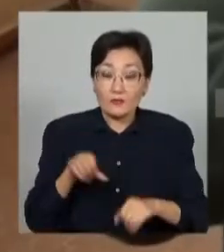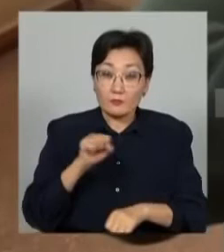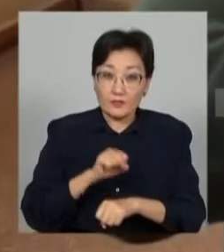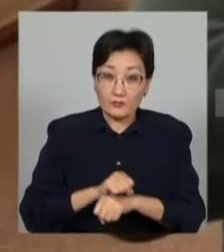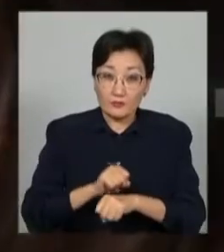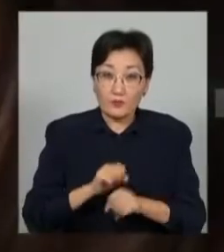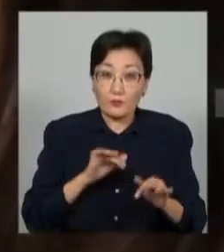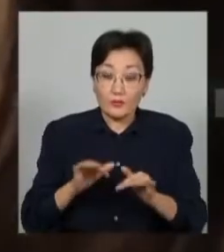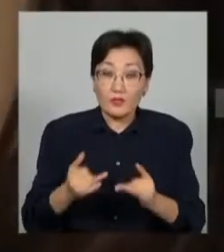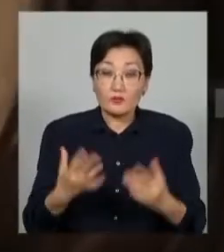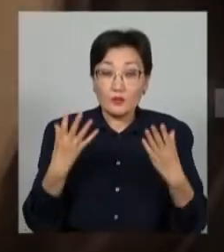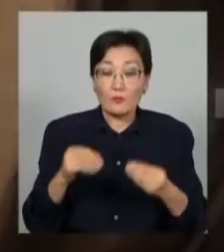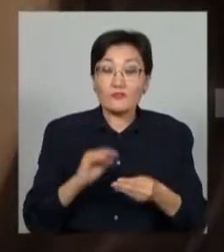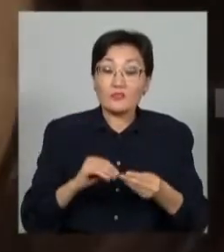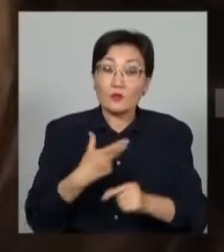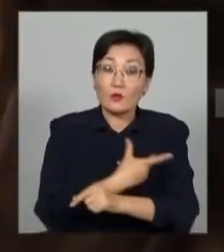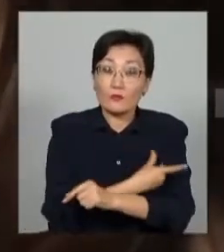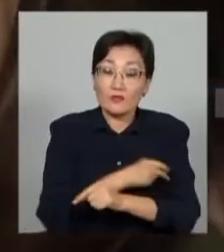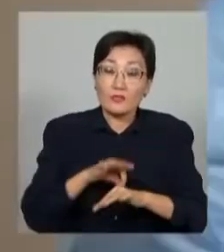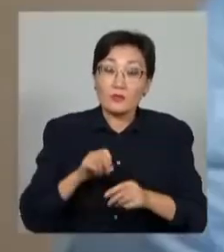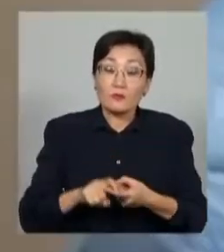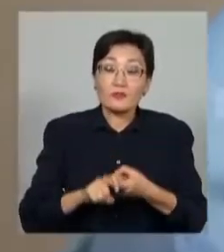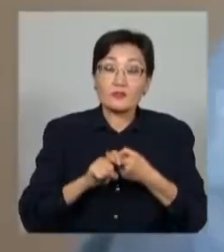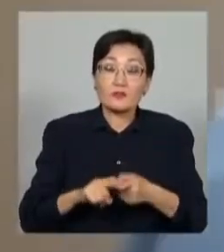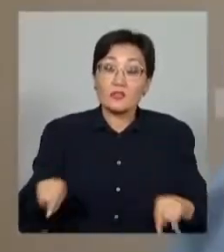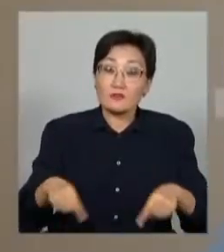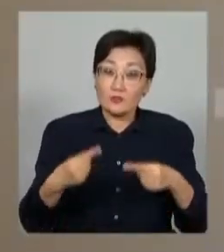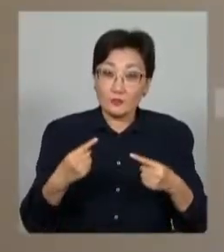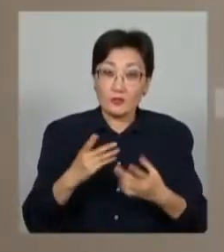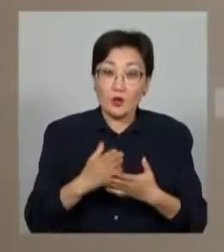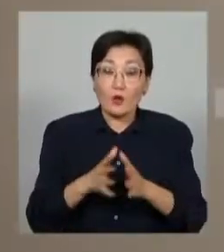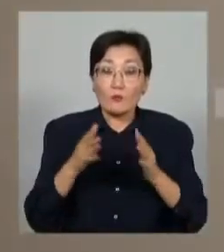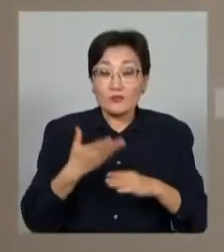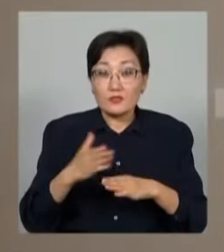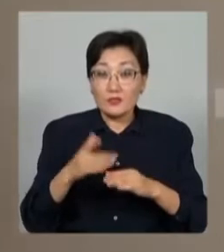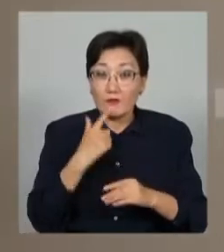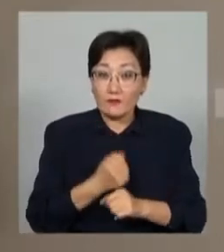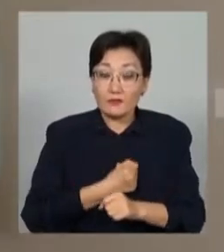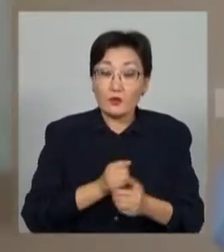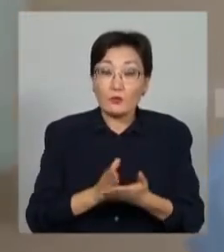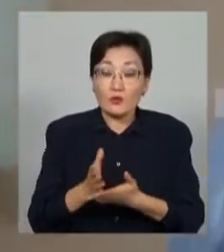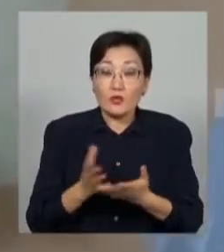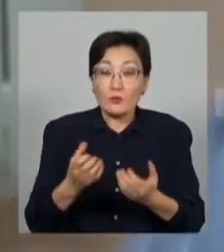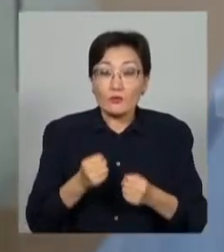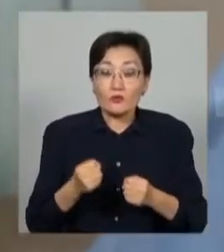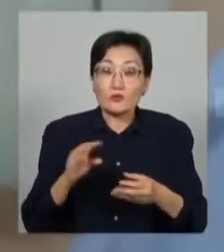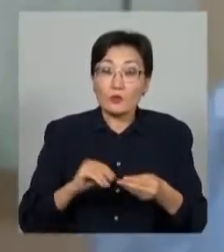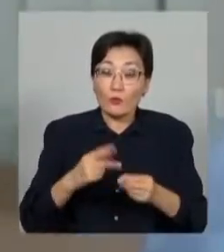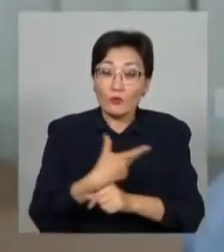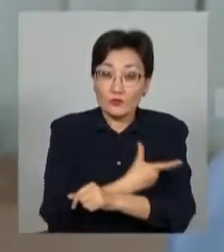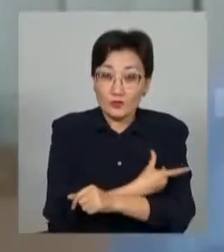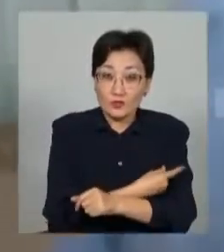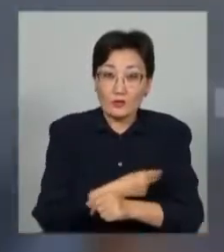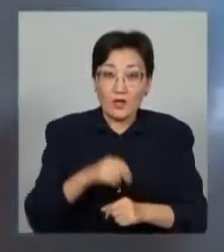на сегодня повторная прививка от кори 19 возобновлено большая часть военнослужащих получает booster ную words in у